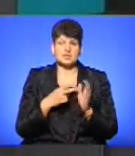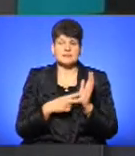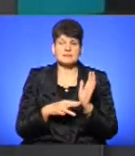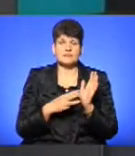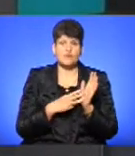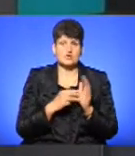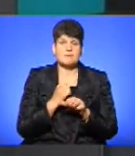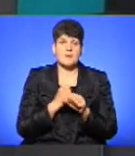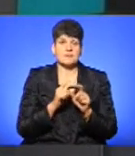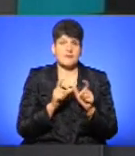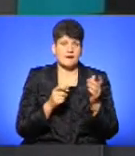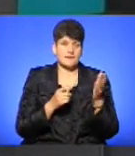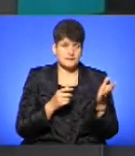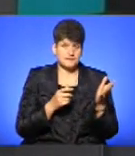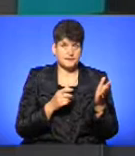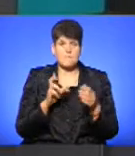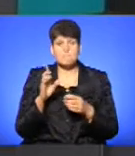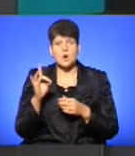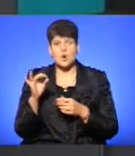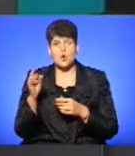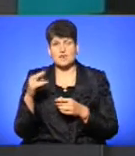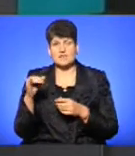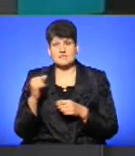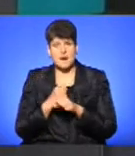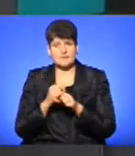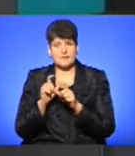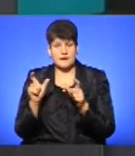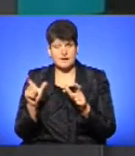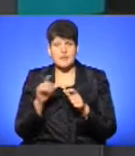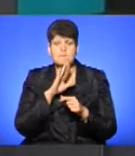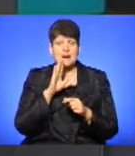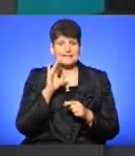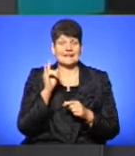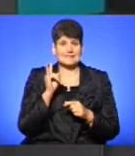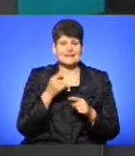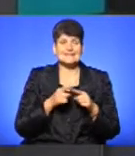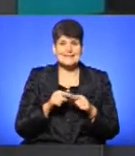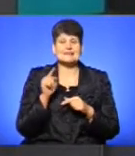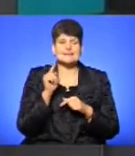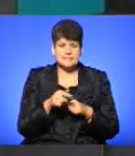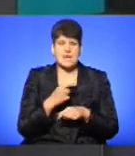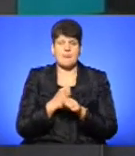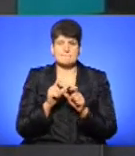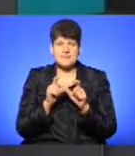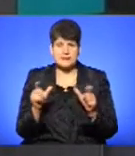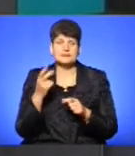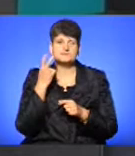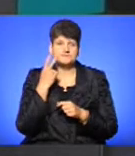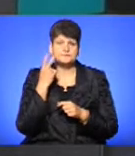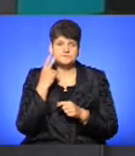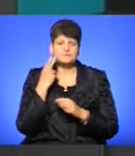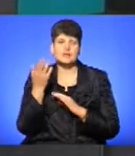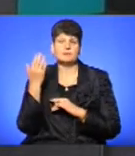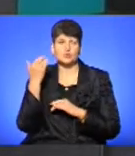аптека, на Бродівській аптека матері і дитини. Це ті аптеки, які зазвичай і в минулі